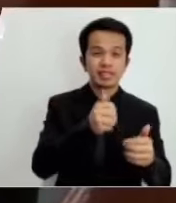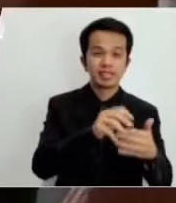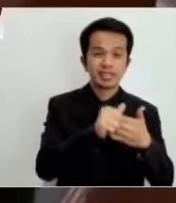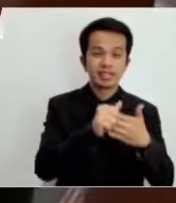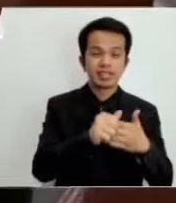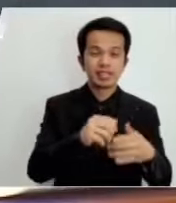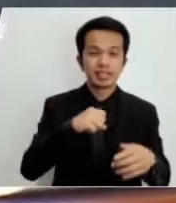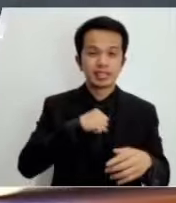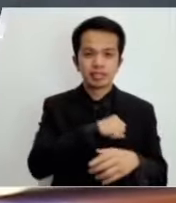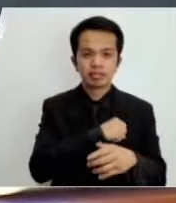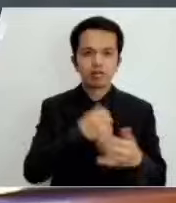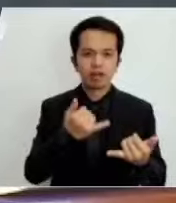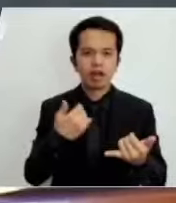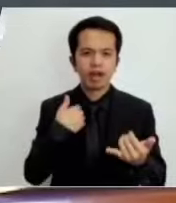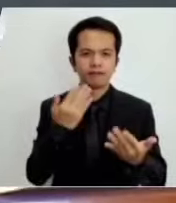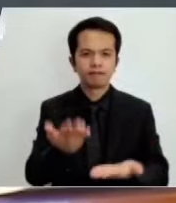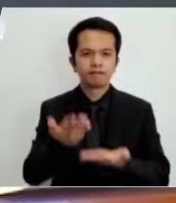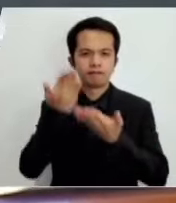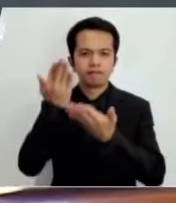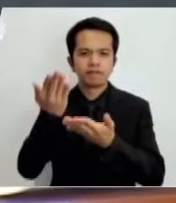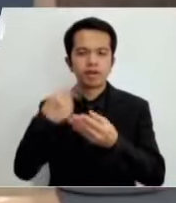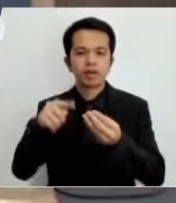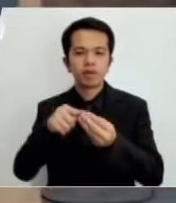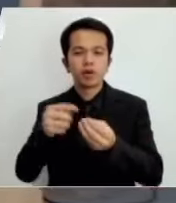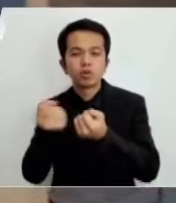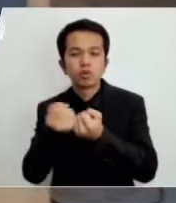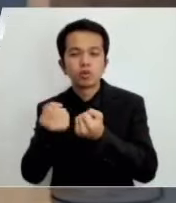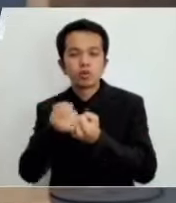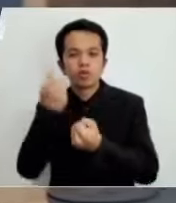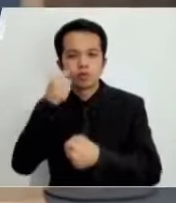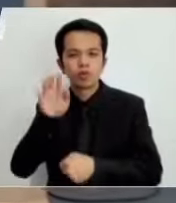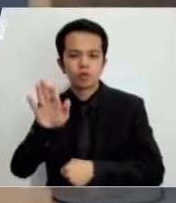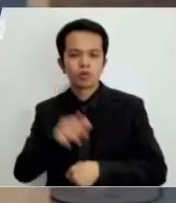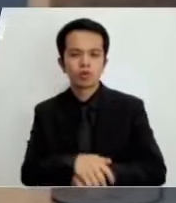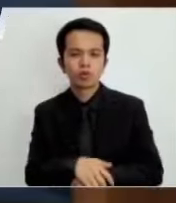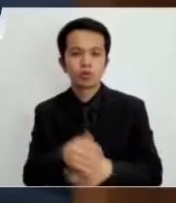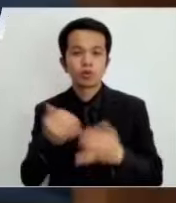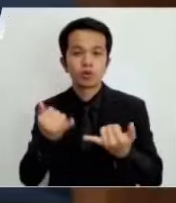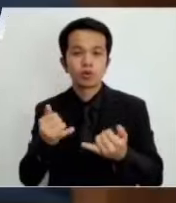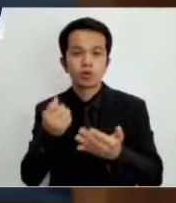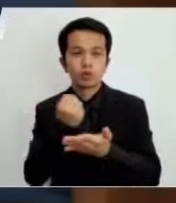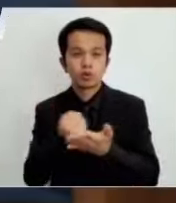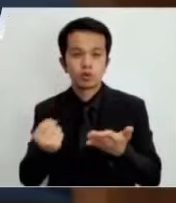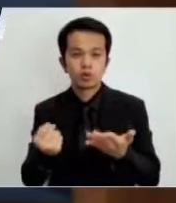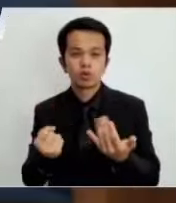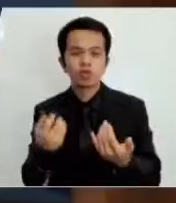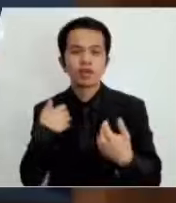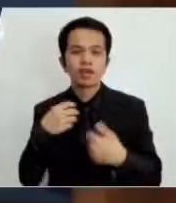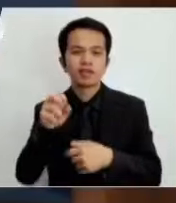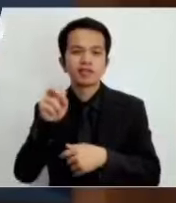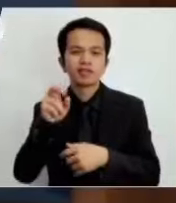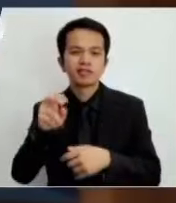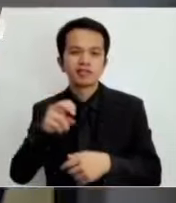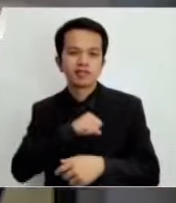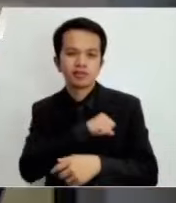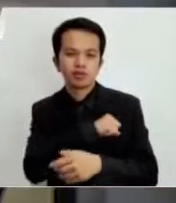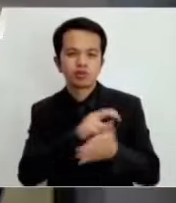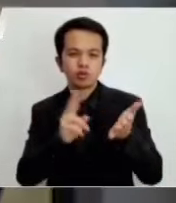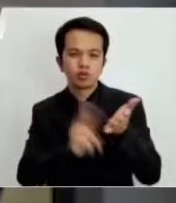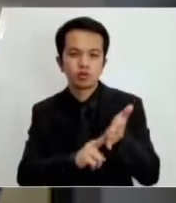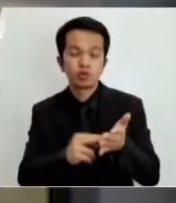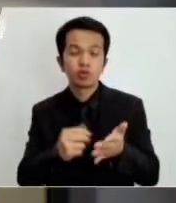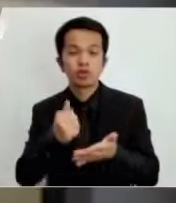na resolusyon na nagsasaad ng suporta para sa kanya. Ayon sa isang source, 12 senador na ang pumirma. Ilang senador ang